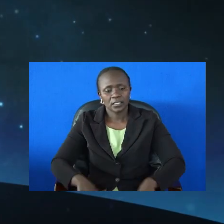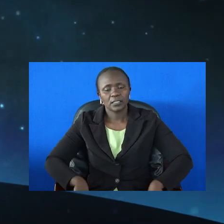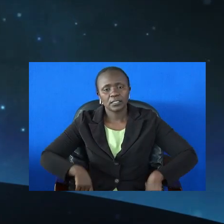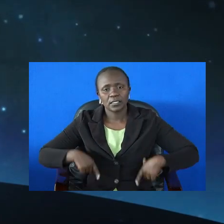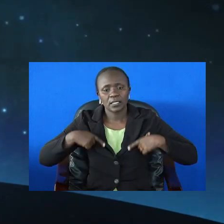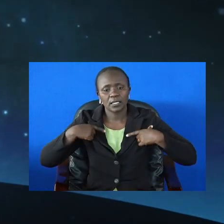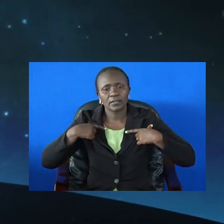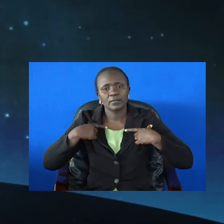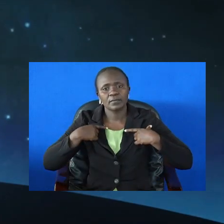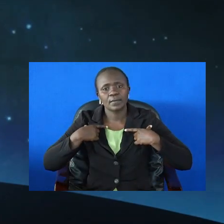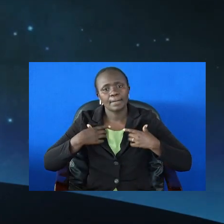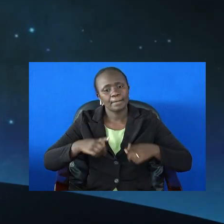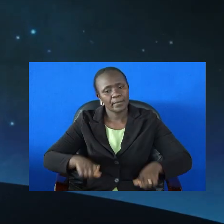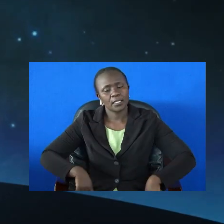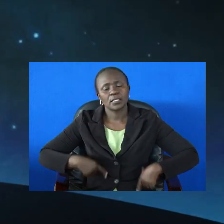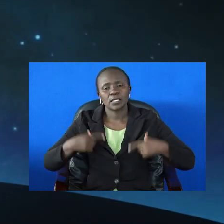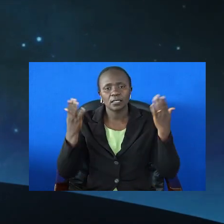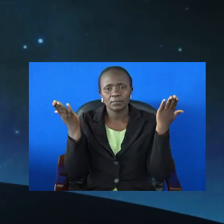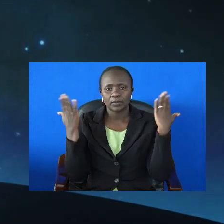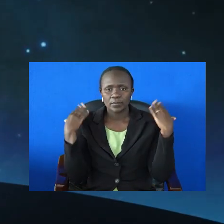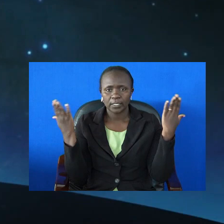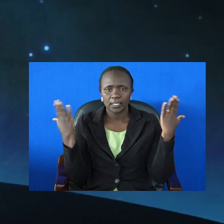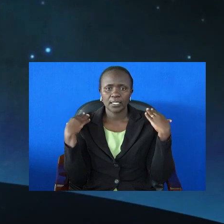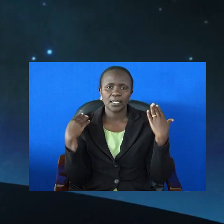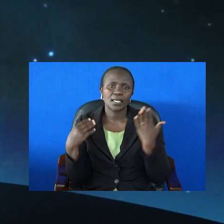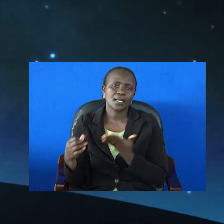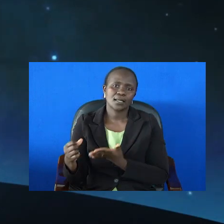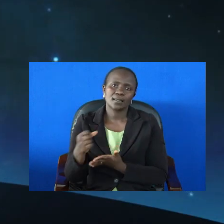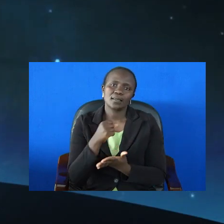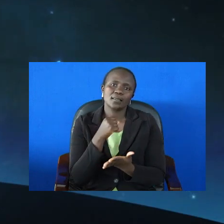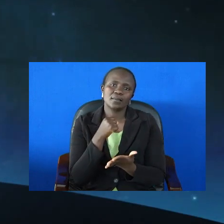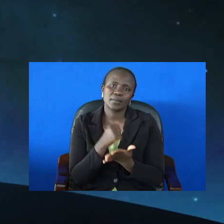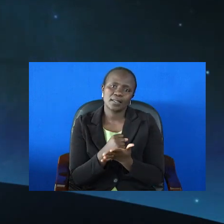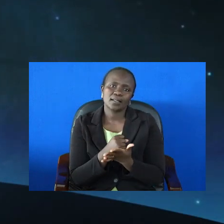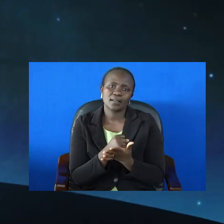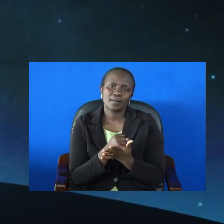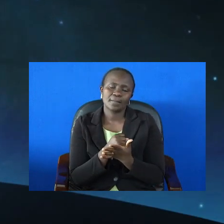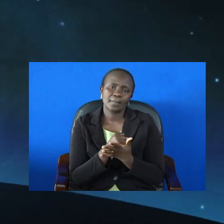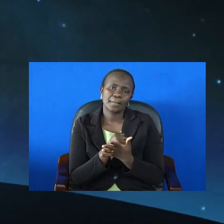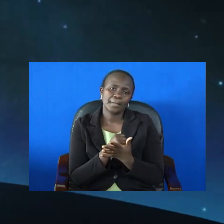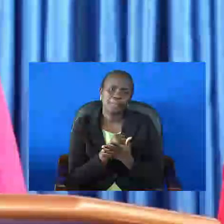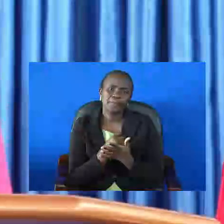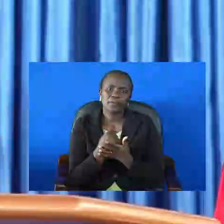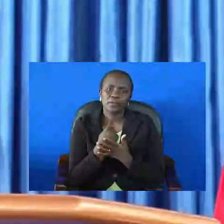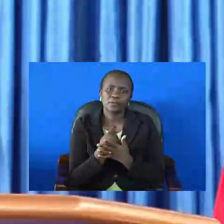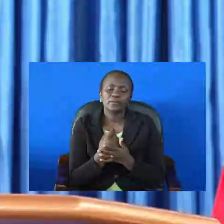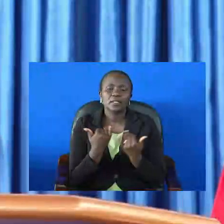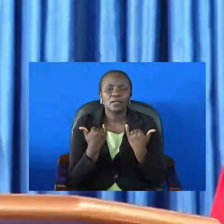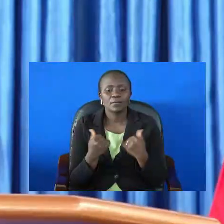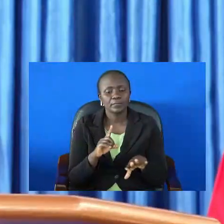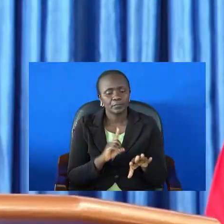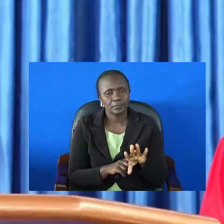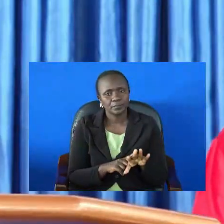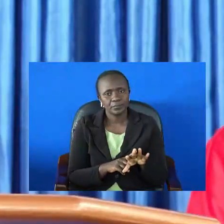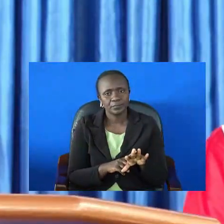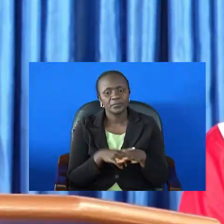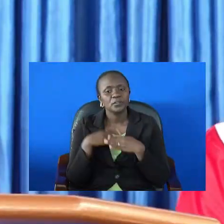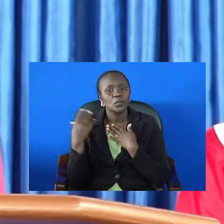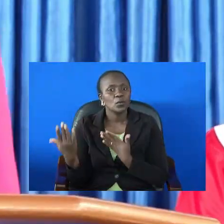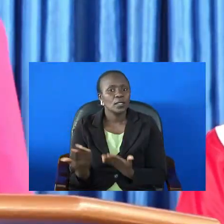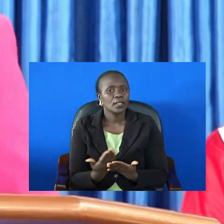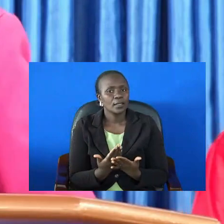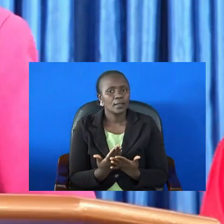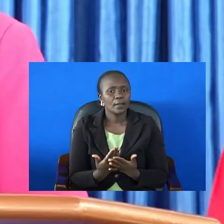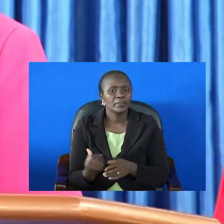dhambi, kiama ya mwili, na uzima wa milele. Amen. So it's now my time to